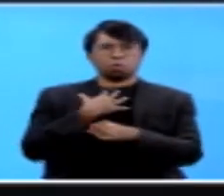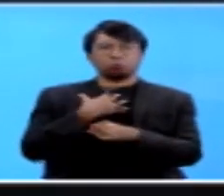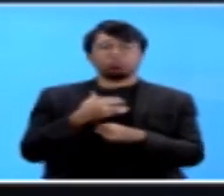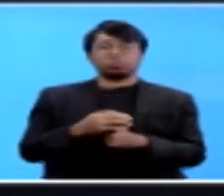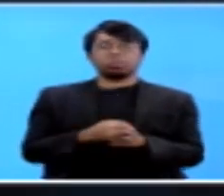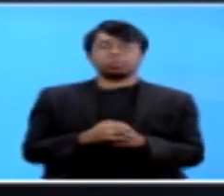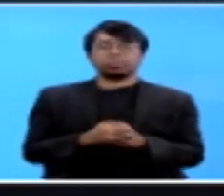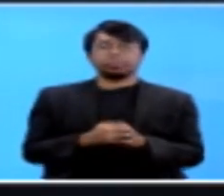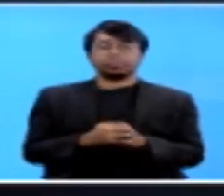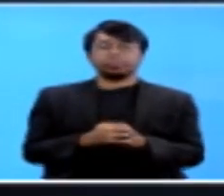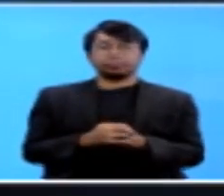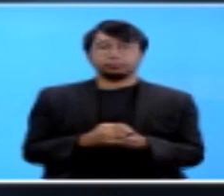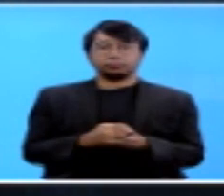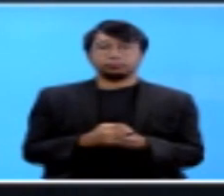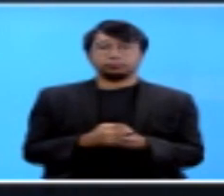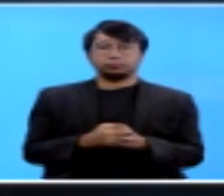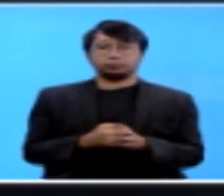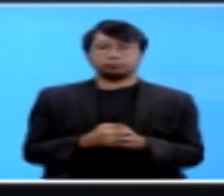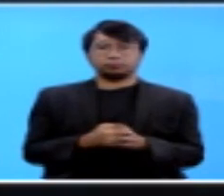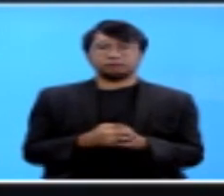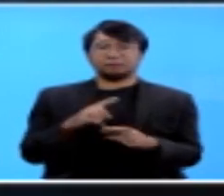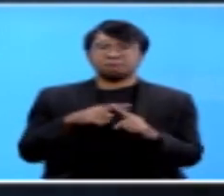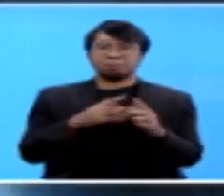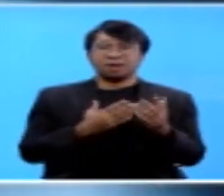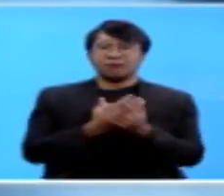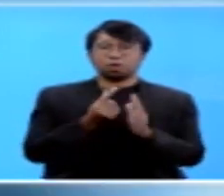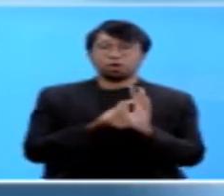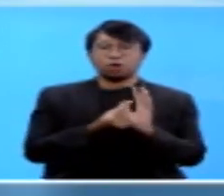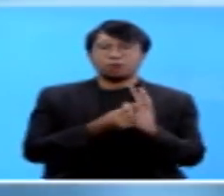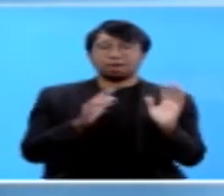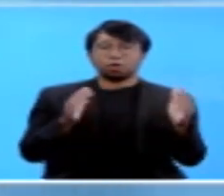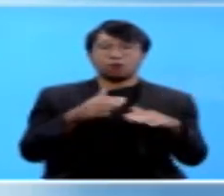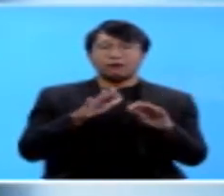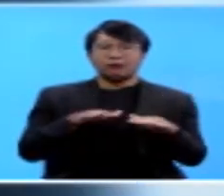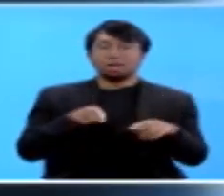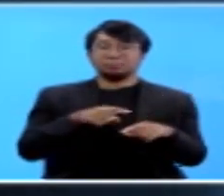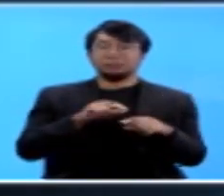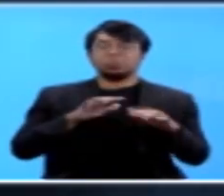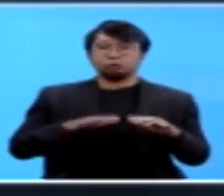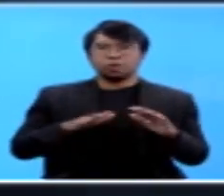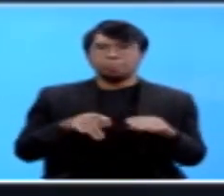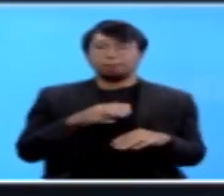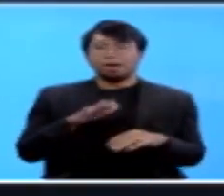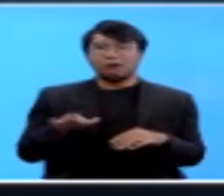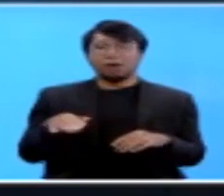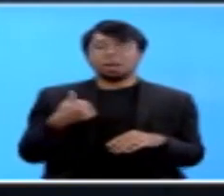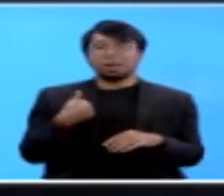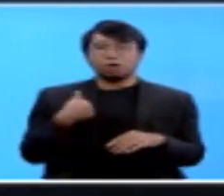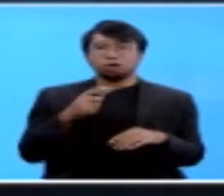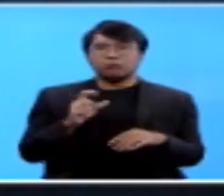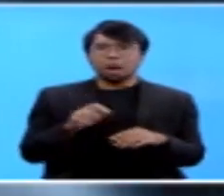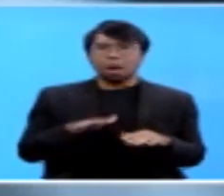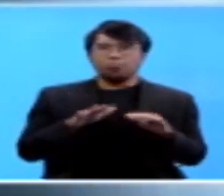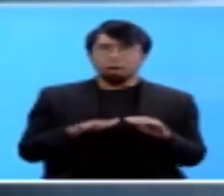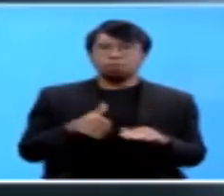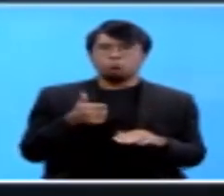melanggar juga dalam Undang-Undang Perlindungan Anak, apalagi ketika misalnya push up, anak kan belum tahu cara push up yang benar ya. Itu bisa saja